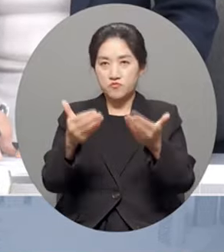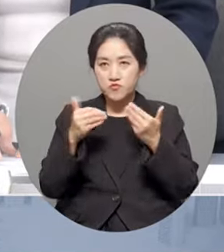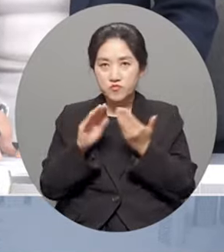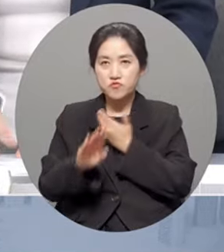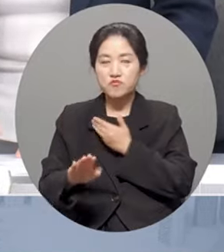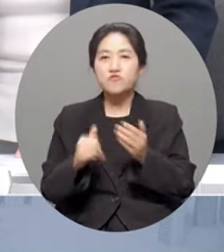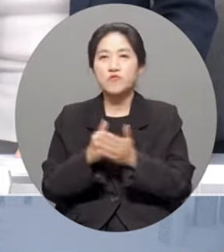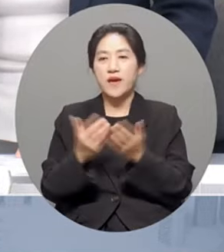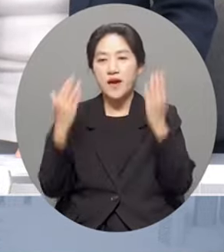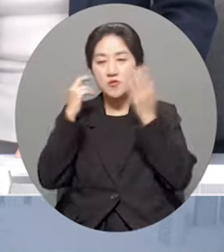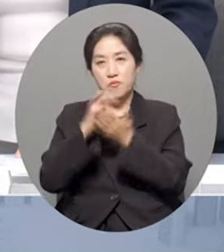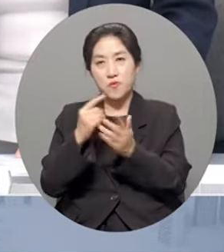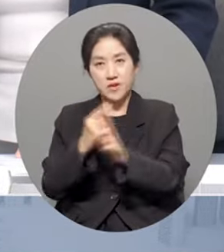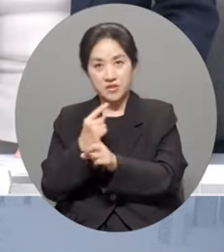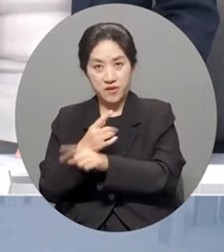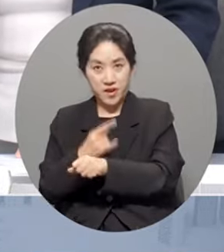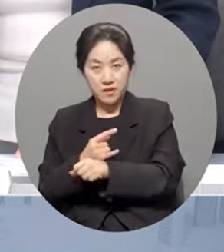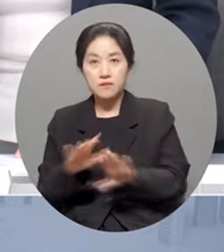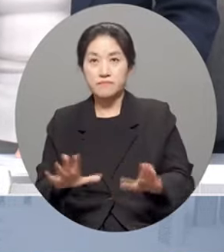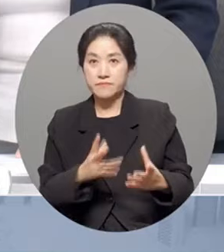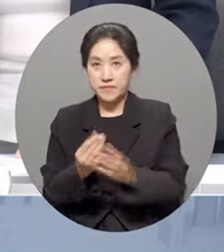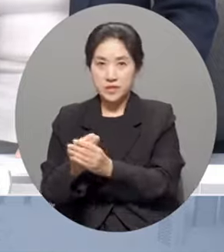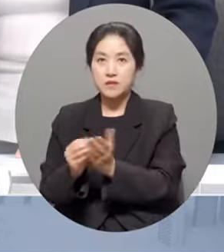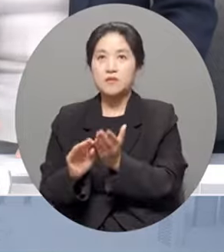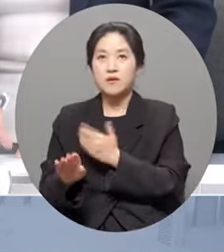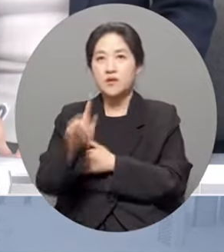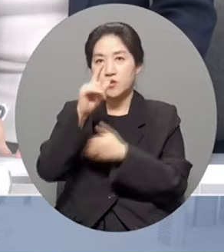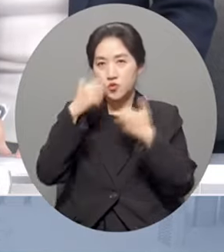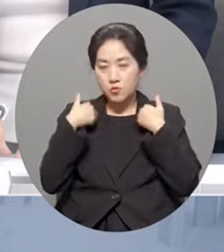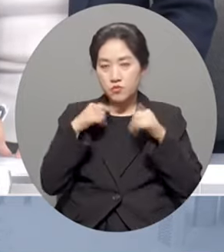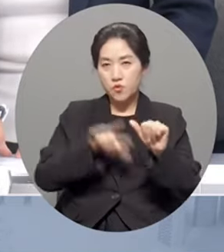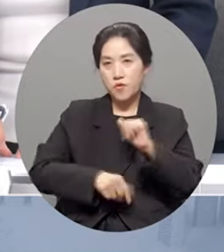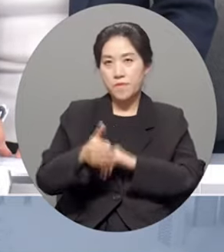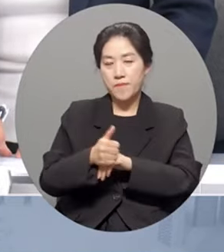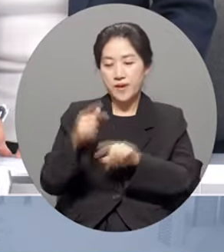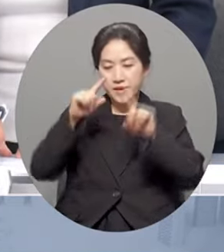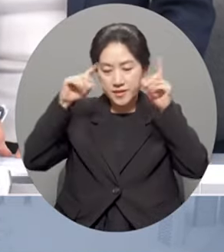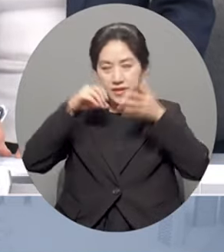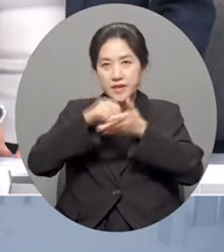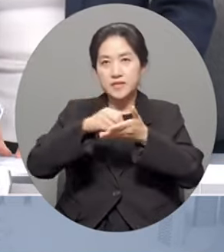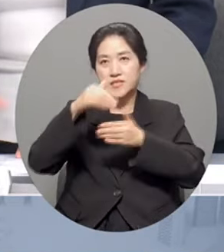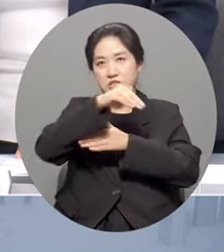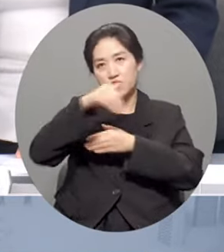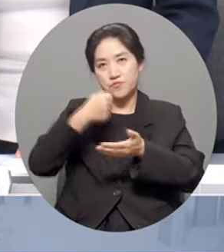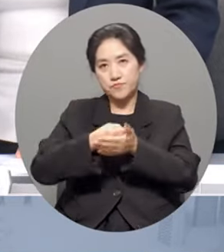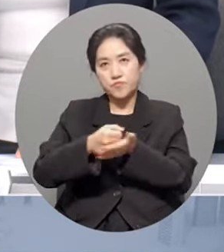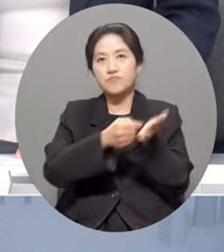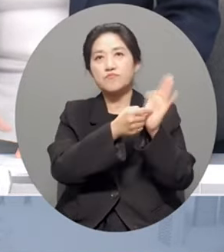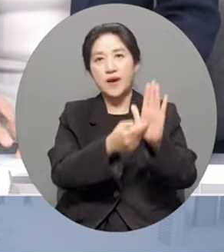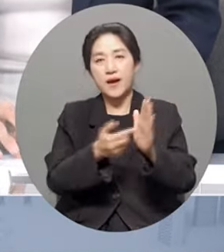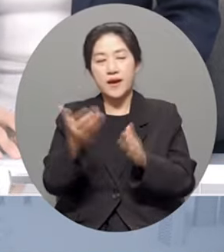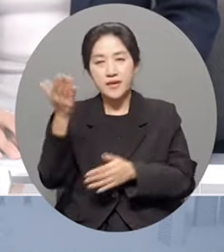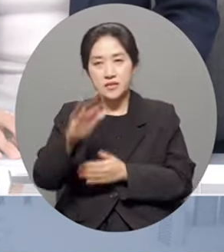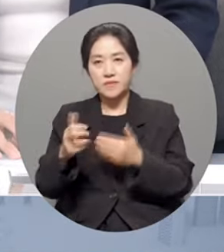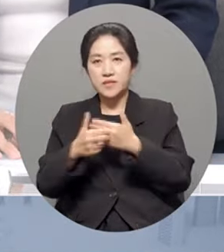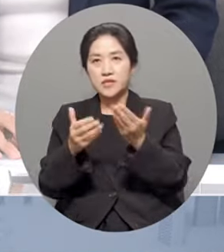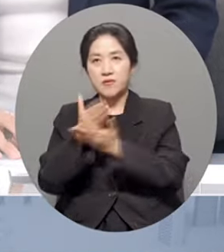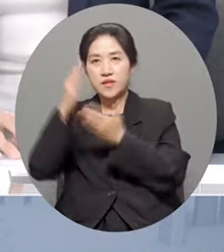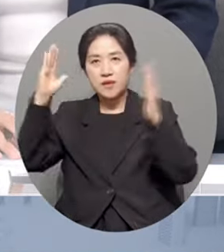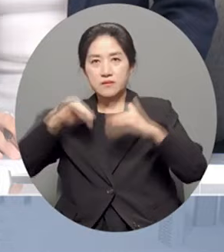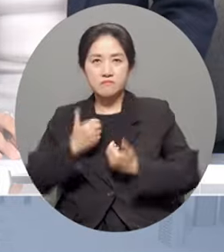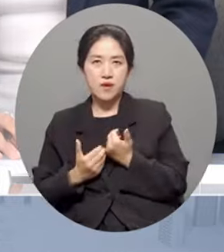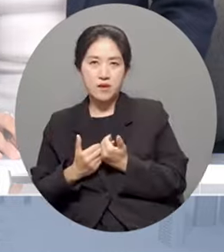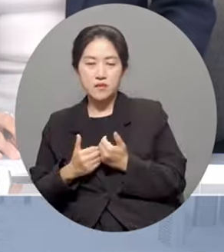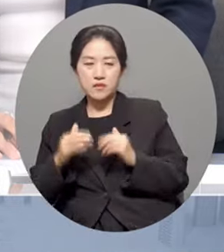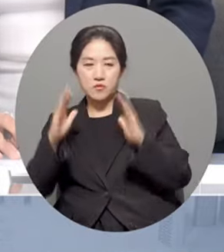학 계정을 곧 치면요 정부가 이달 말쯤에 입시 요강을 확정할 예정인데요 하지만 의대생들은 여전히 반발하며